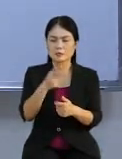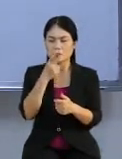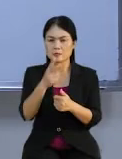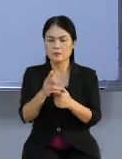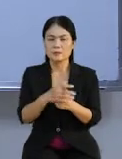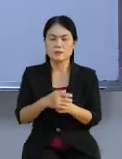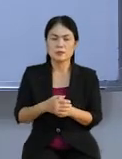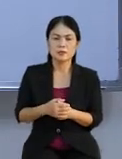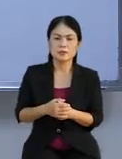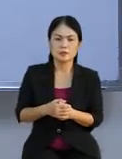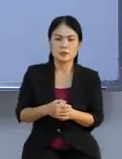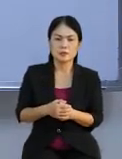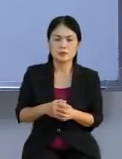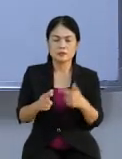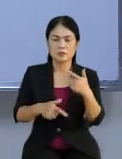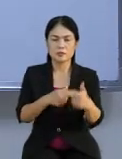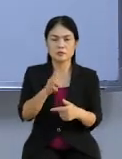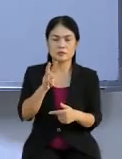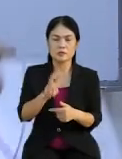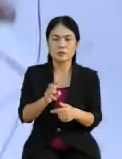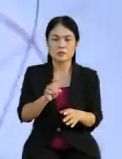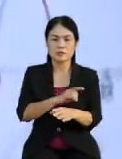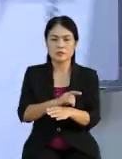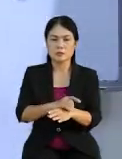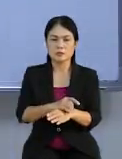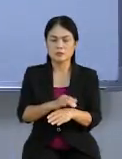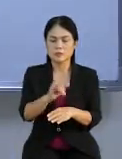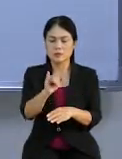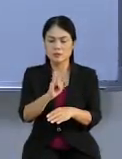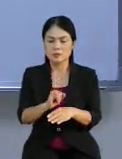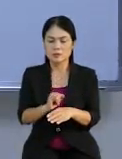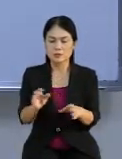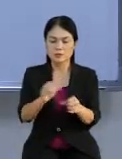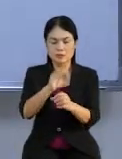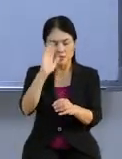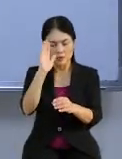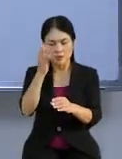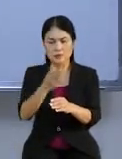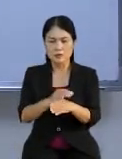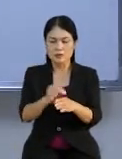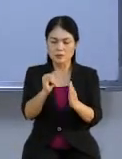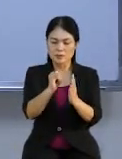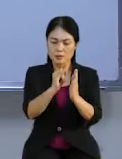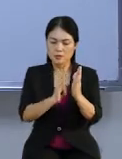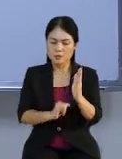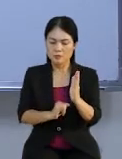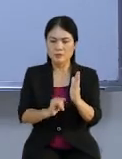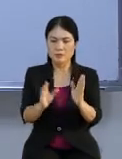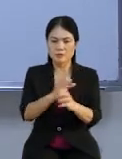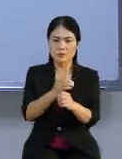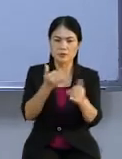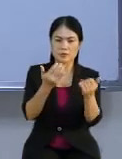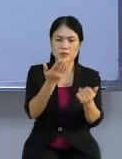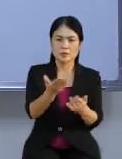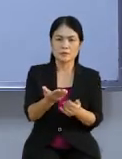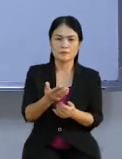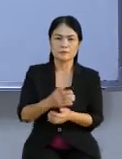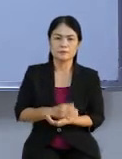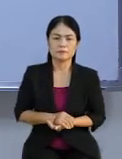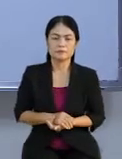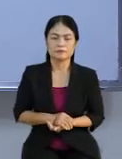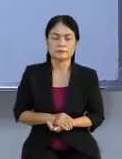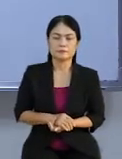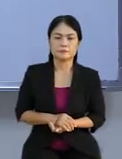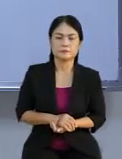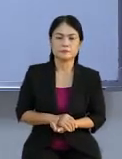sần chấm hiên tí bây giờ bỏ dương nó phê để dương cụ bán nó không rụp hiệp rồi bỏ dương cứ dương cụ bán bạp nì bà